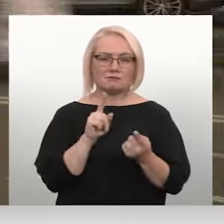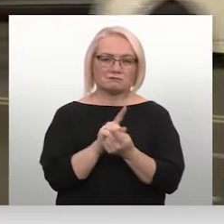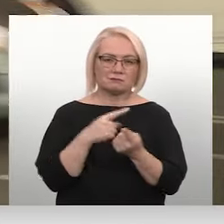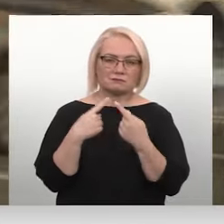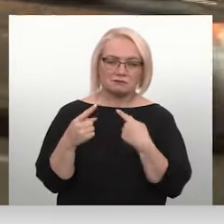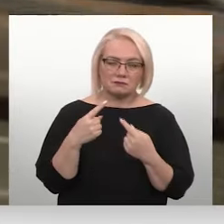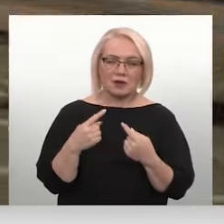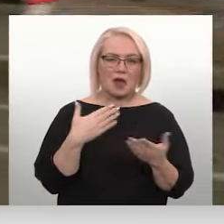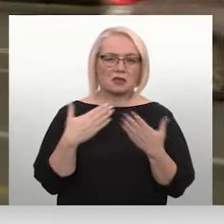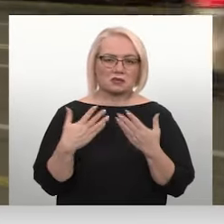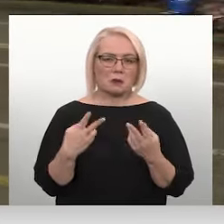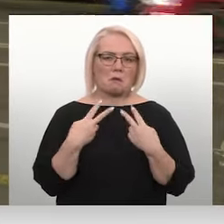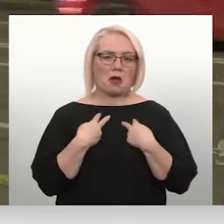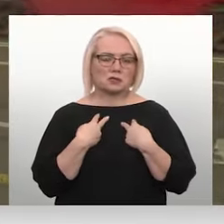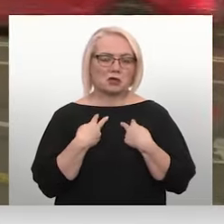tāda pārsteidzoši